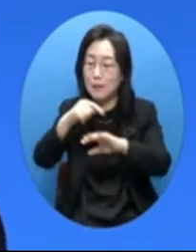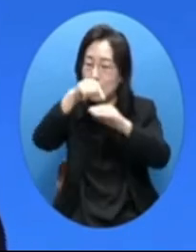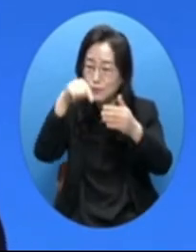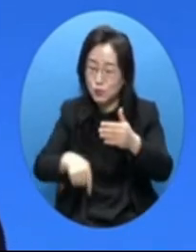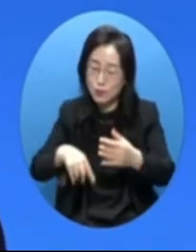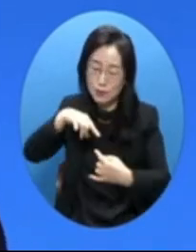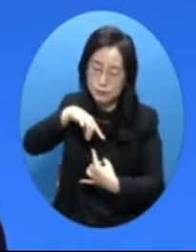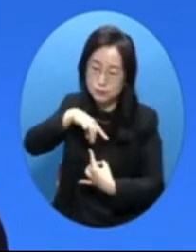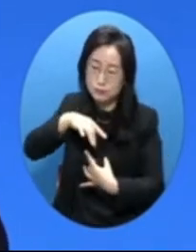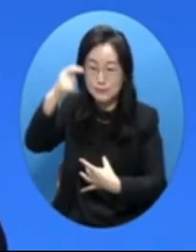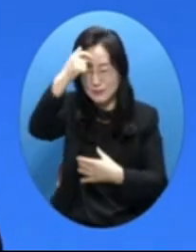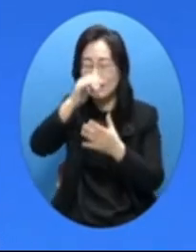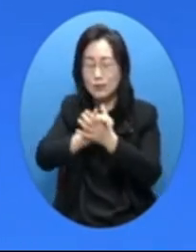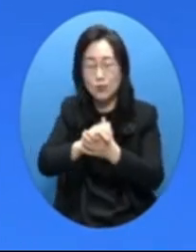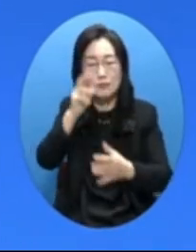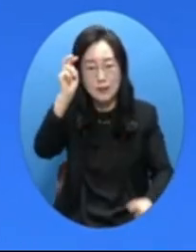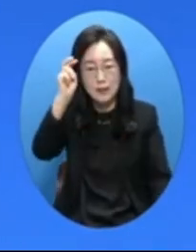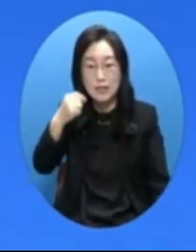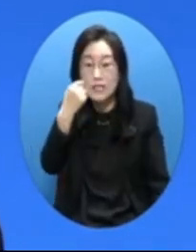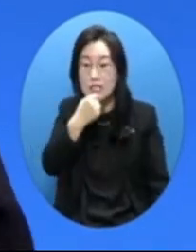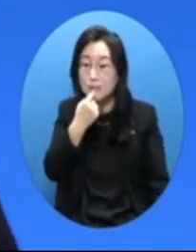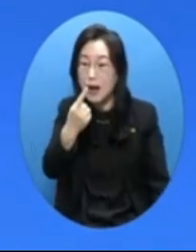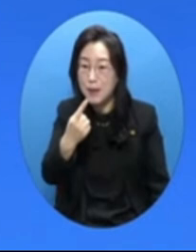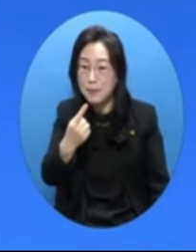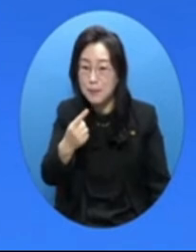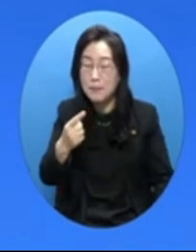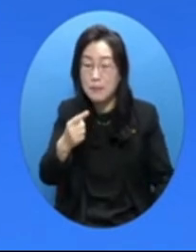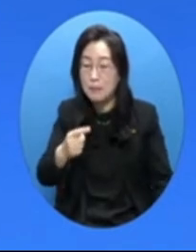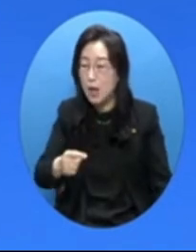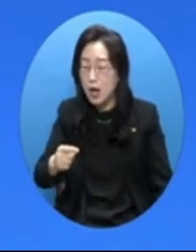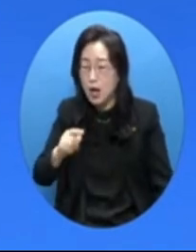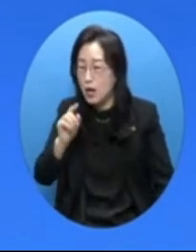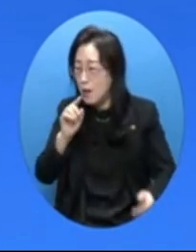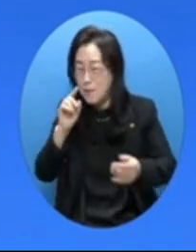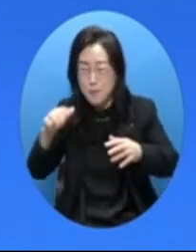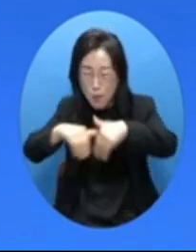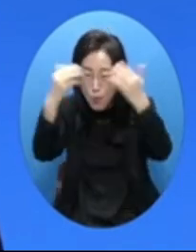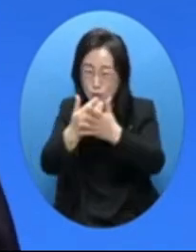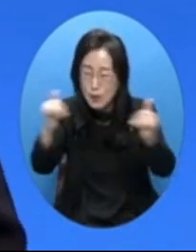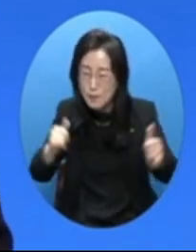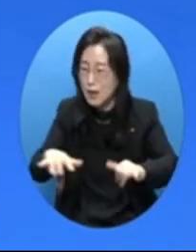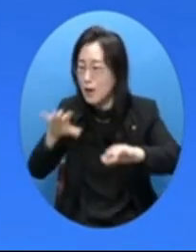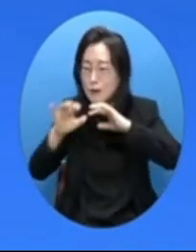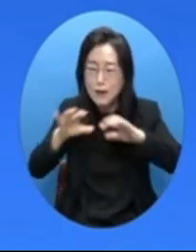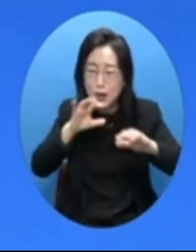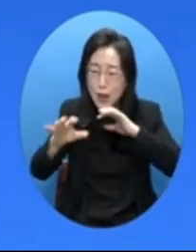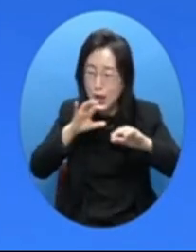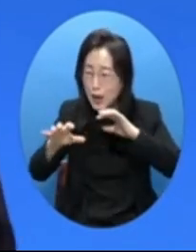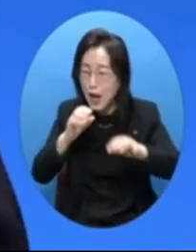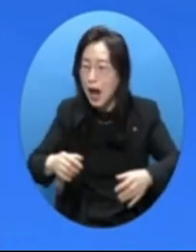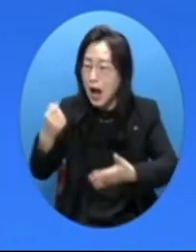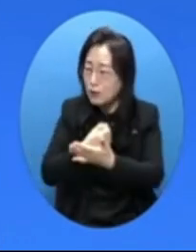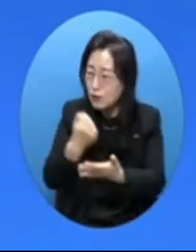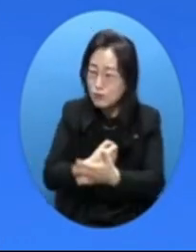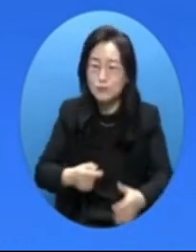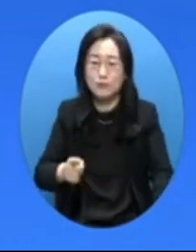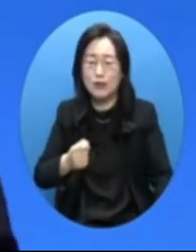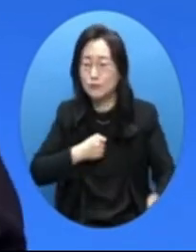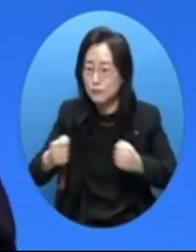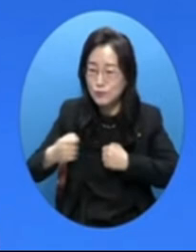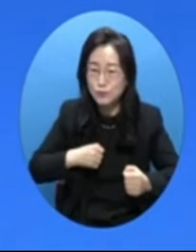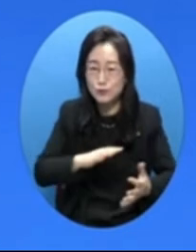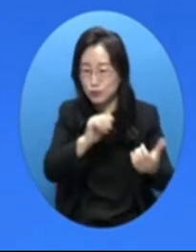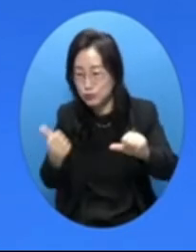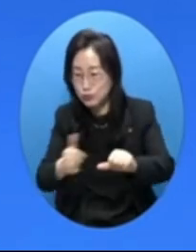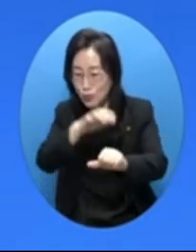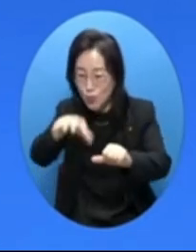마음속으로 기도했을 것입니다 아마 입을 열어라 그랬으면 그냥 너도 나도 입을 열어서 온갖 불평 원망 아이고 우리를 장사